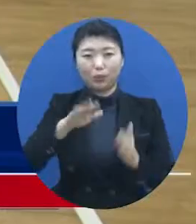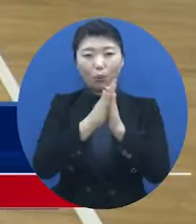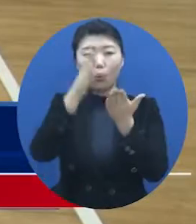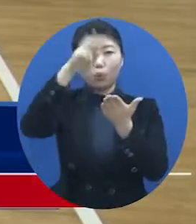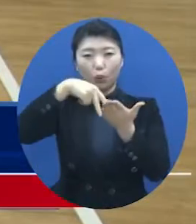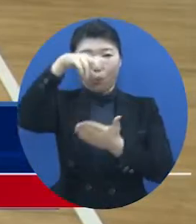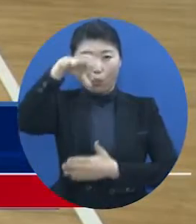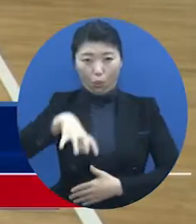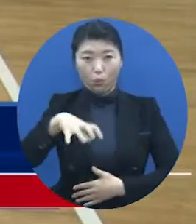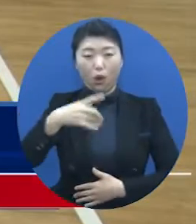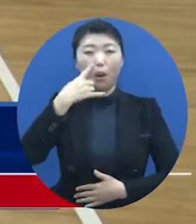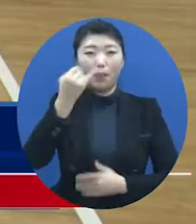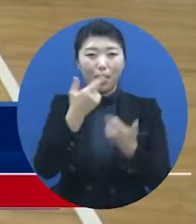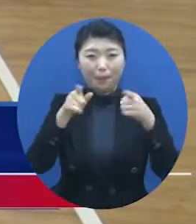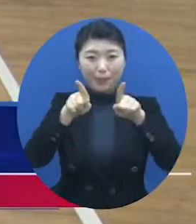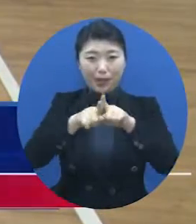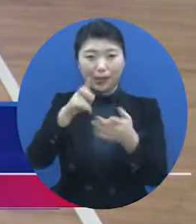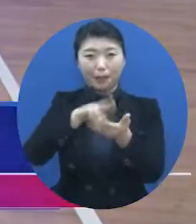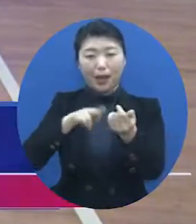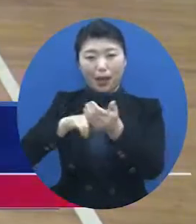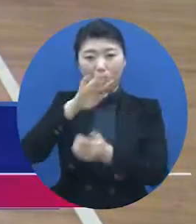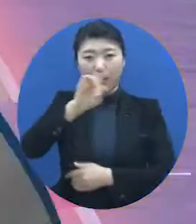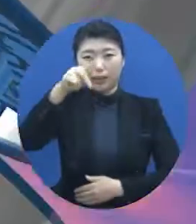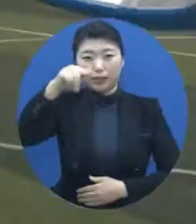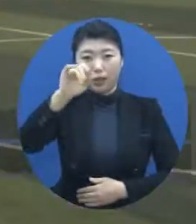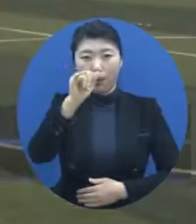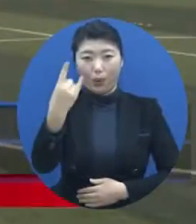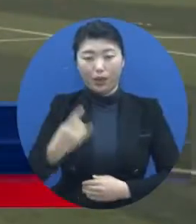엄마와 함께하는 도서 바자회를 개최했습니다.